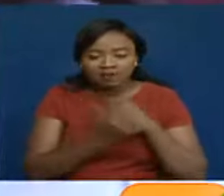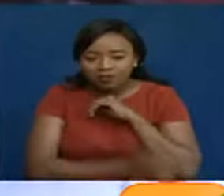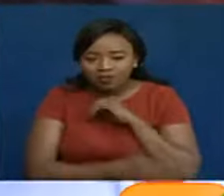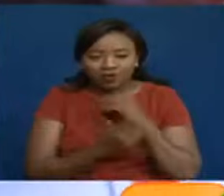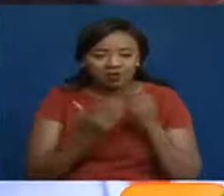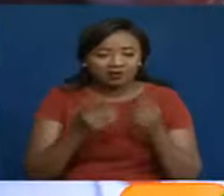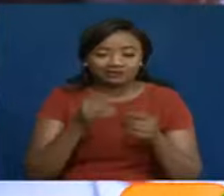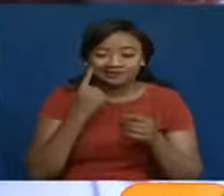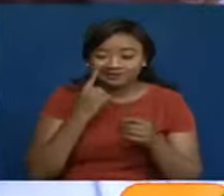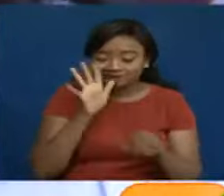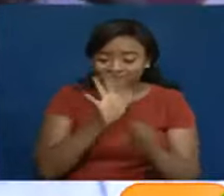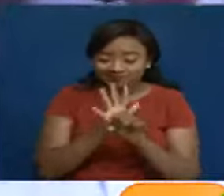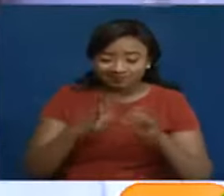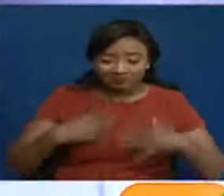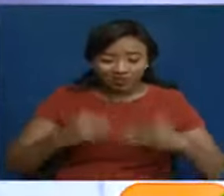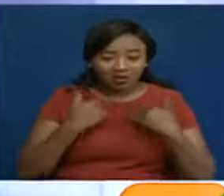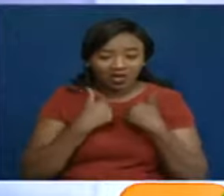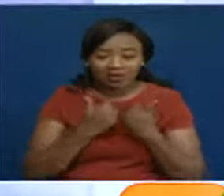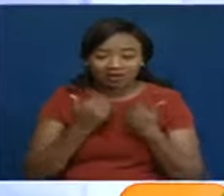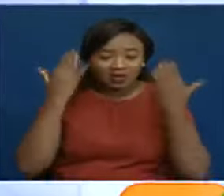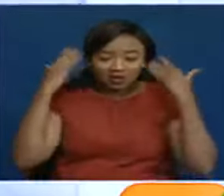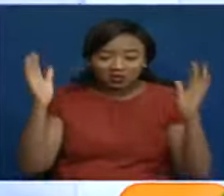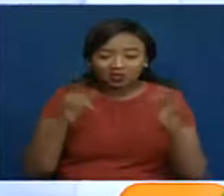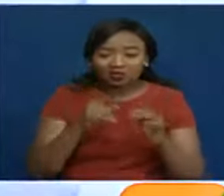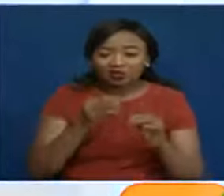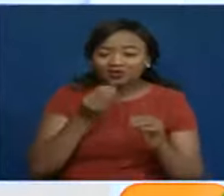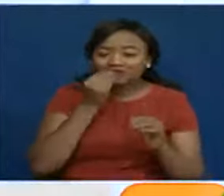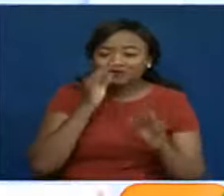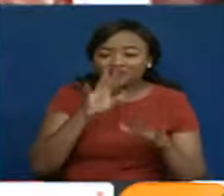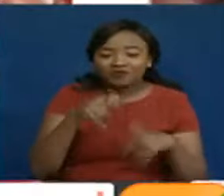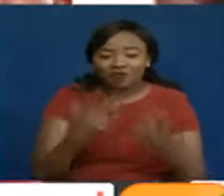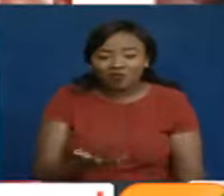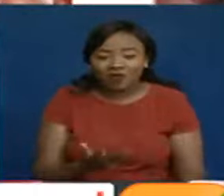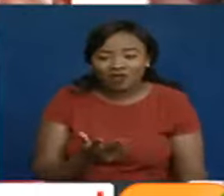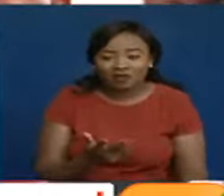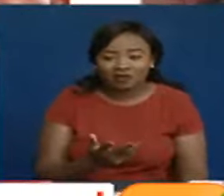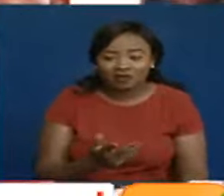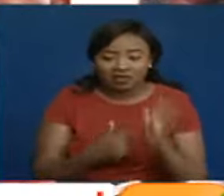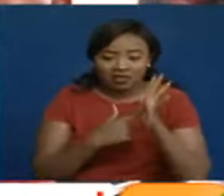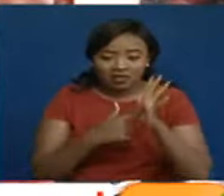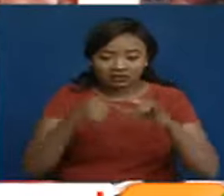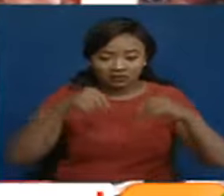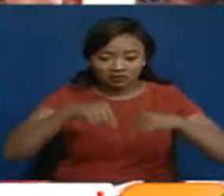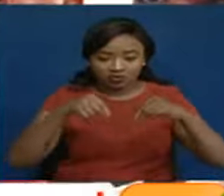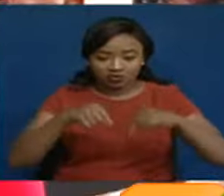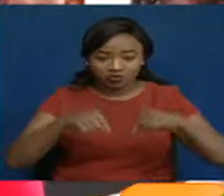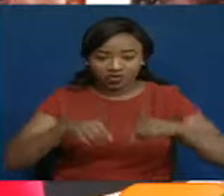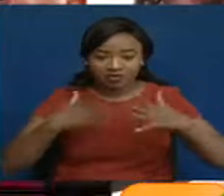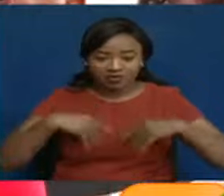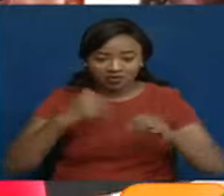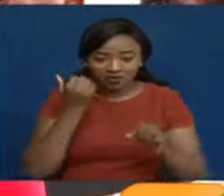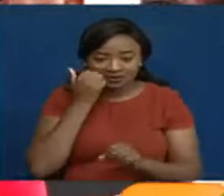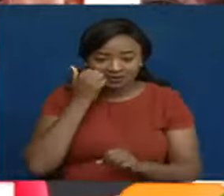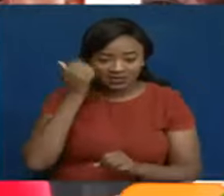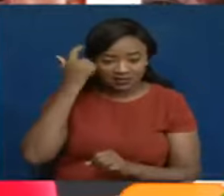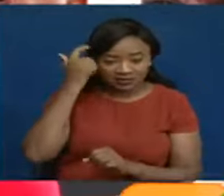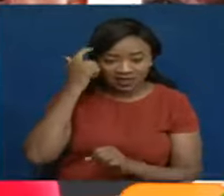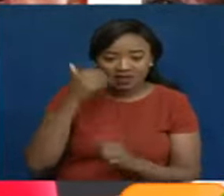Ukiangalia, so many people do not know what they are going to eat the next minute. Leo walikuwa wana shida za kiakili, hivi